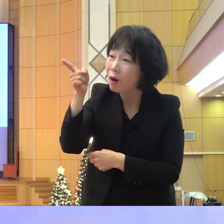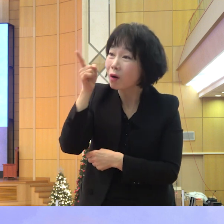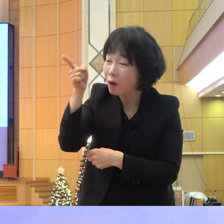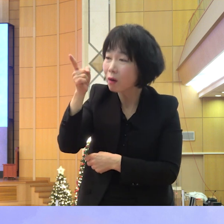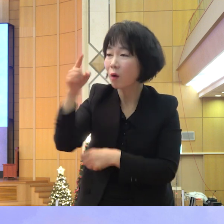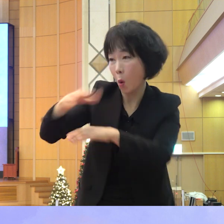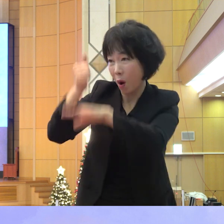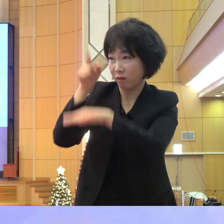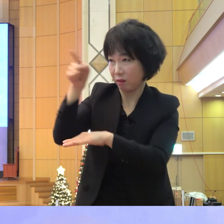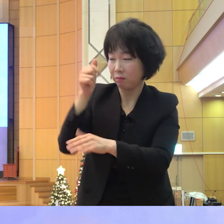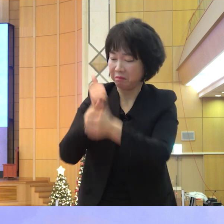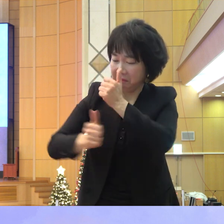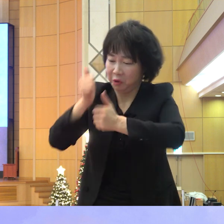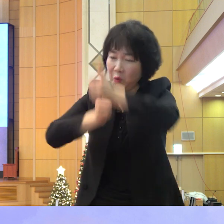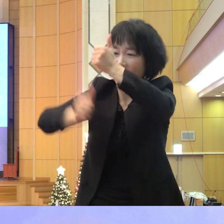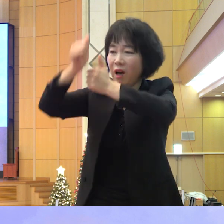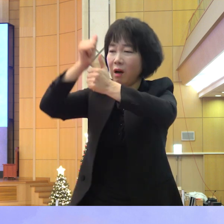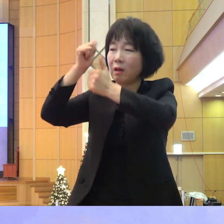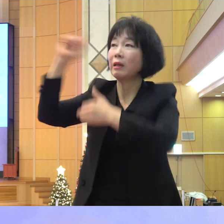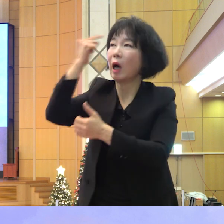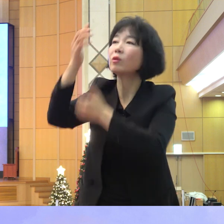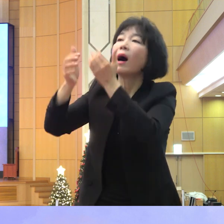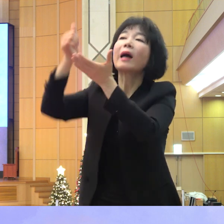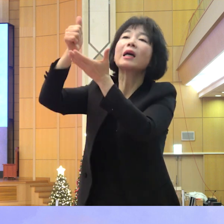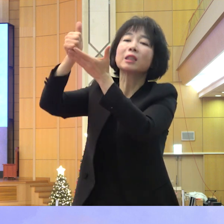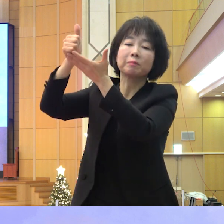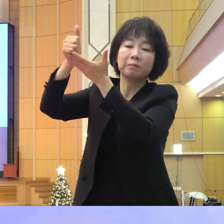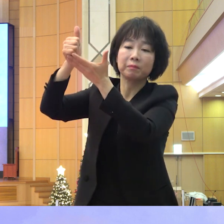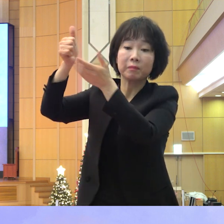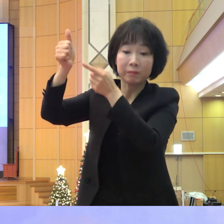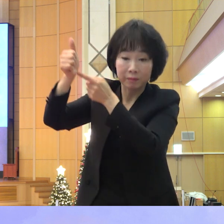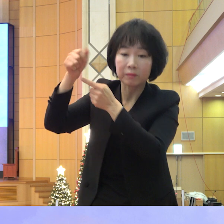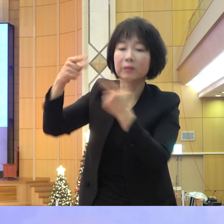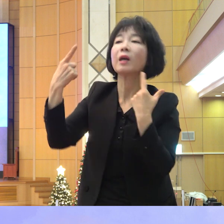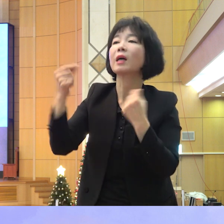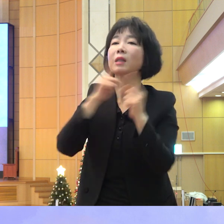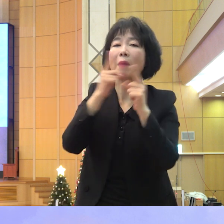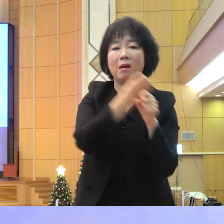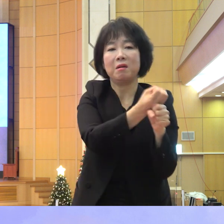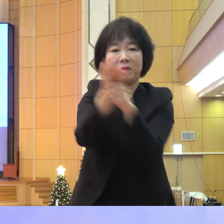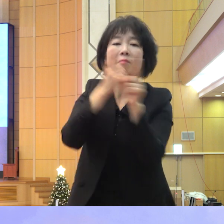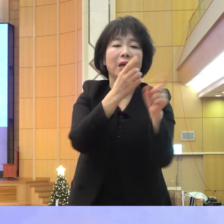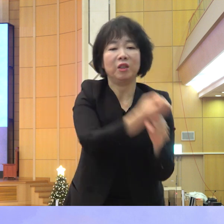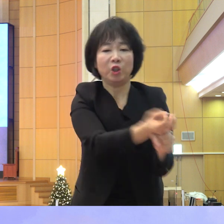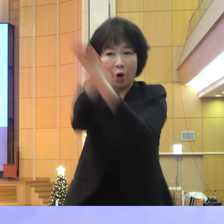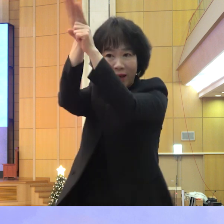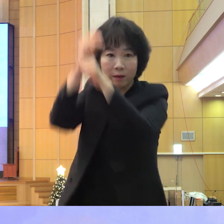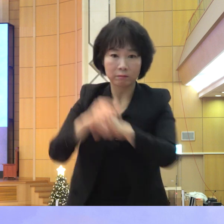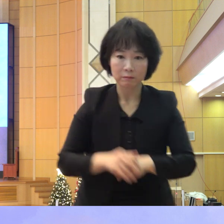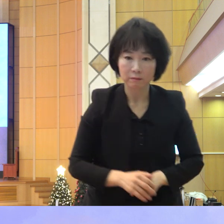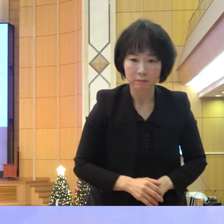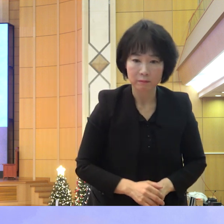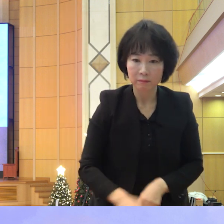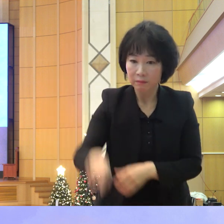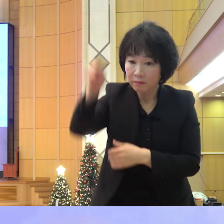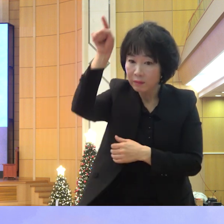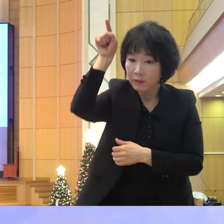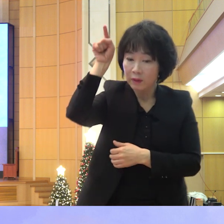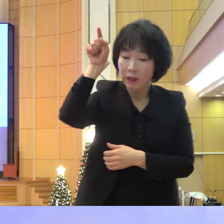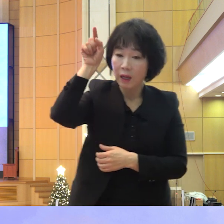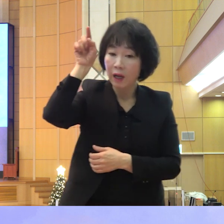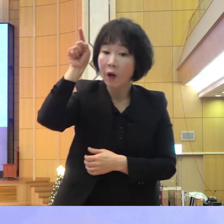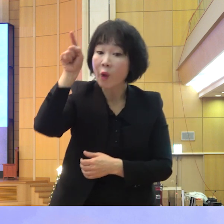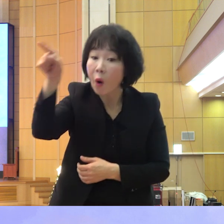조상 다윗의 하나님 여호와께서 이같이 말씀하시기를 내가 이